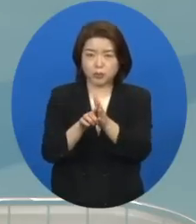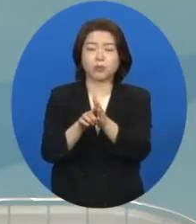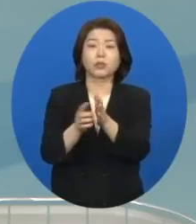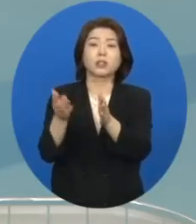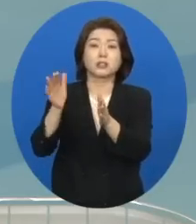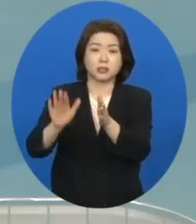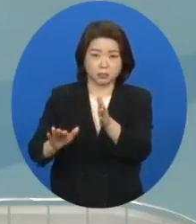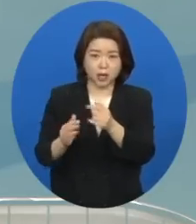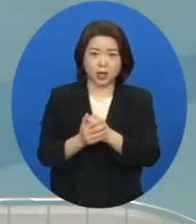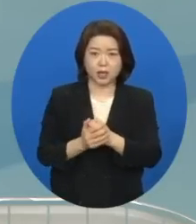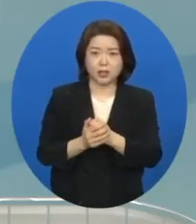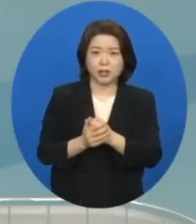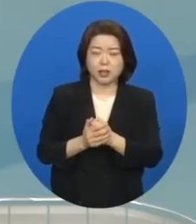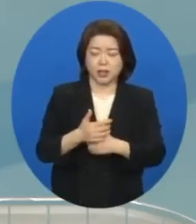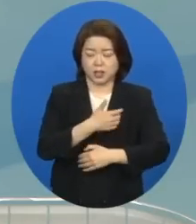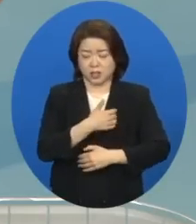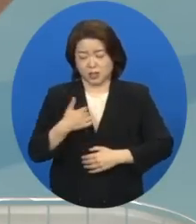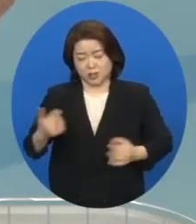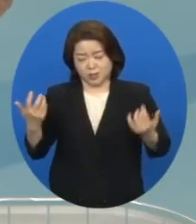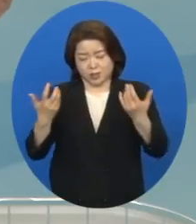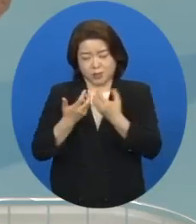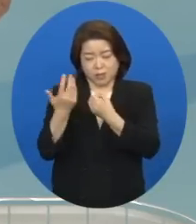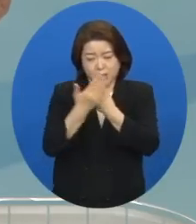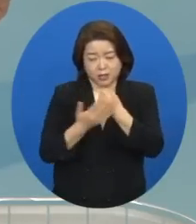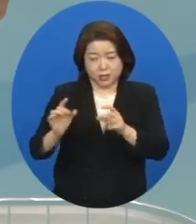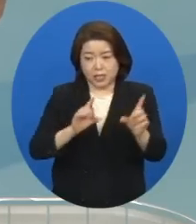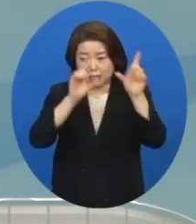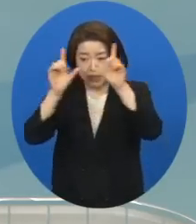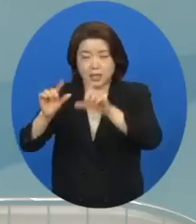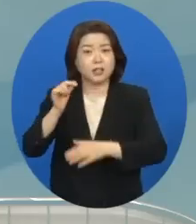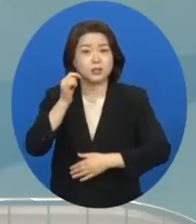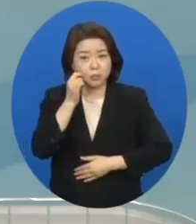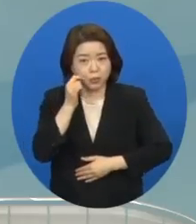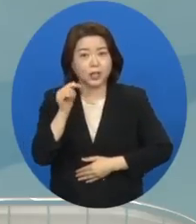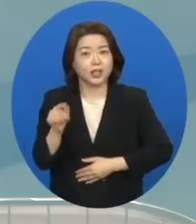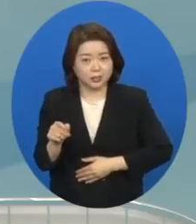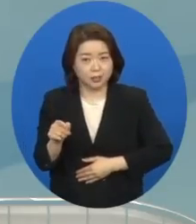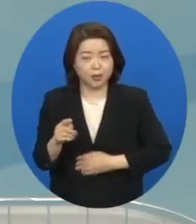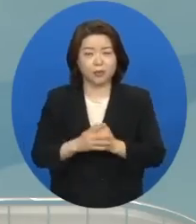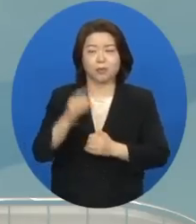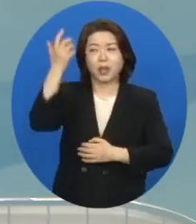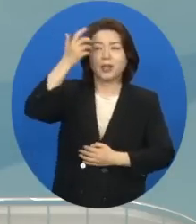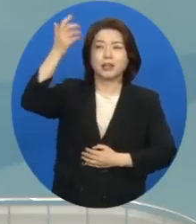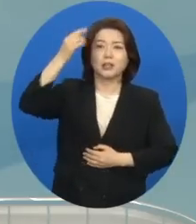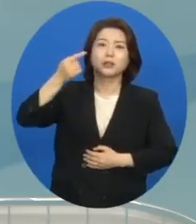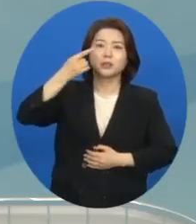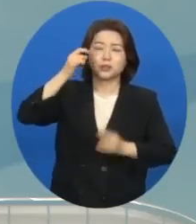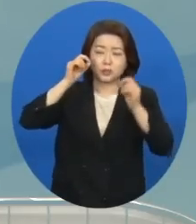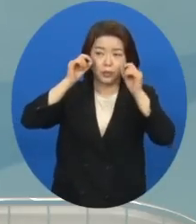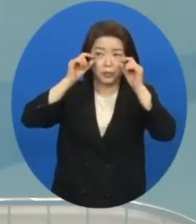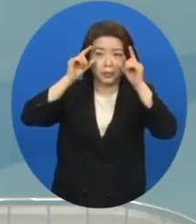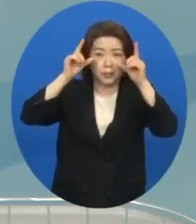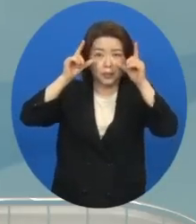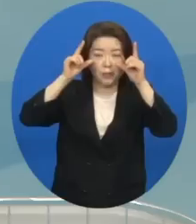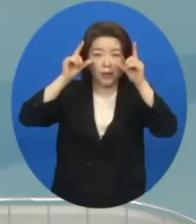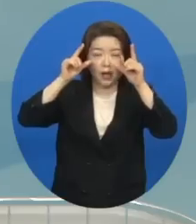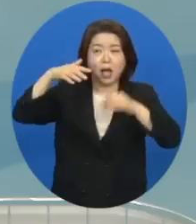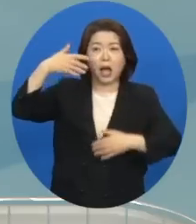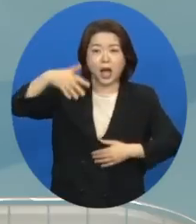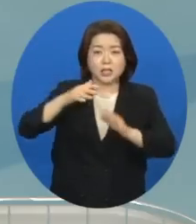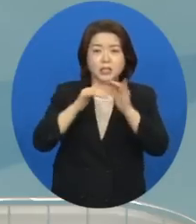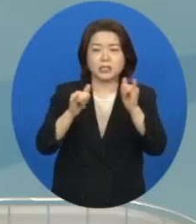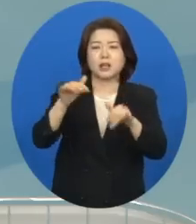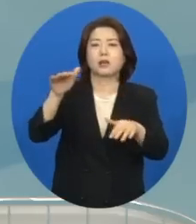예수를 믿고도 풍성한 은혜의 삶을 살지 못하는 것, 영적인 눈이 뜨인 사람과 아닌